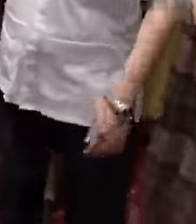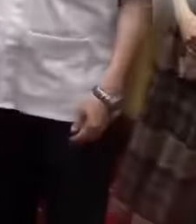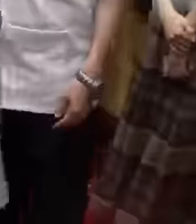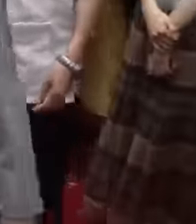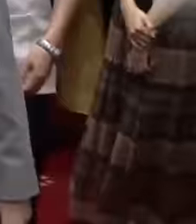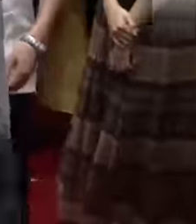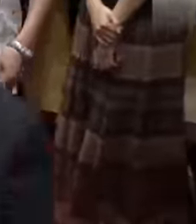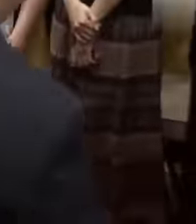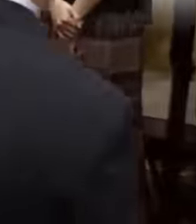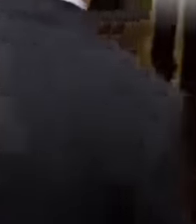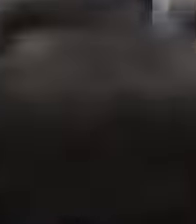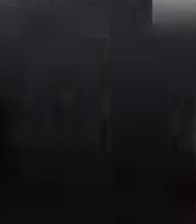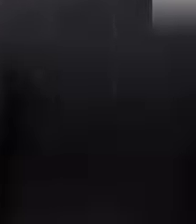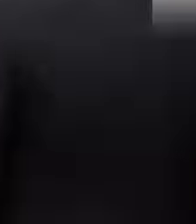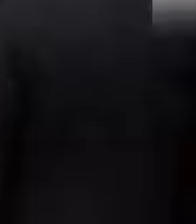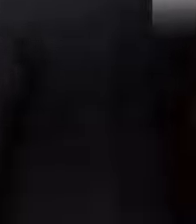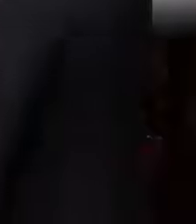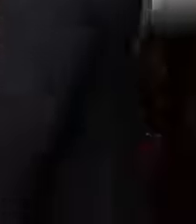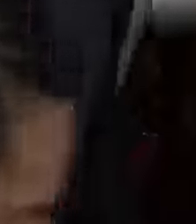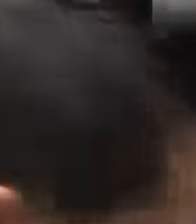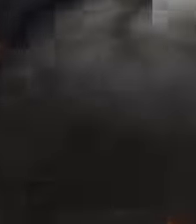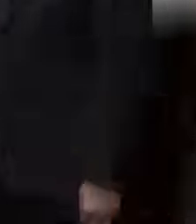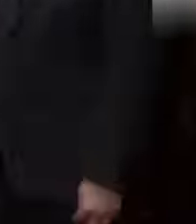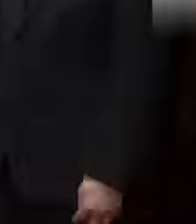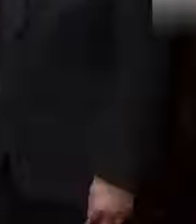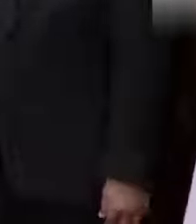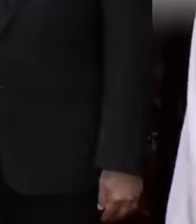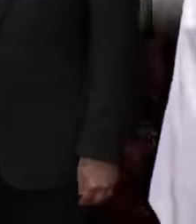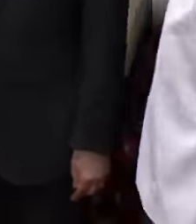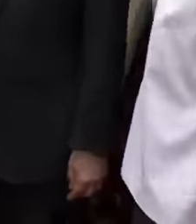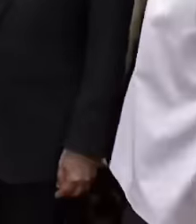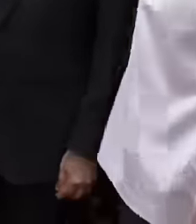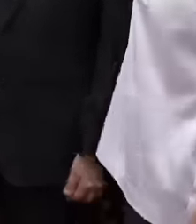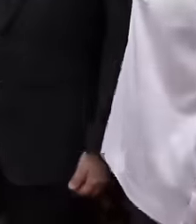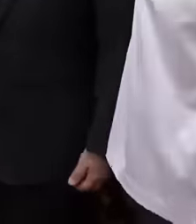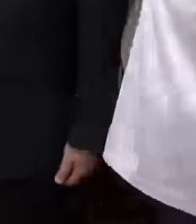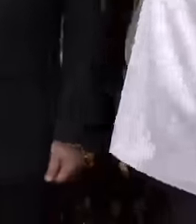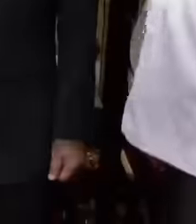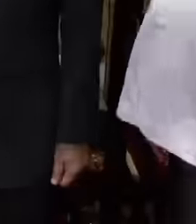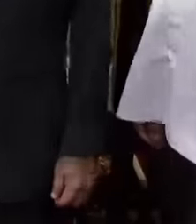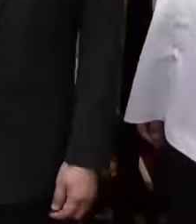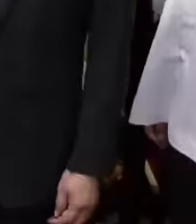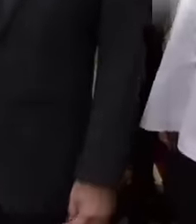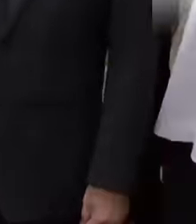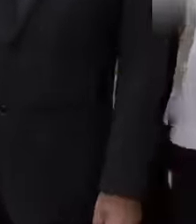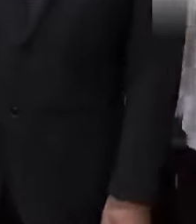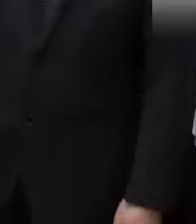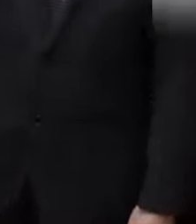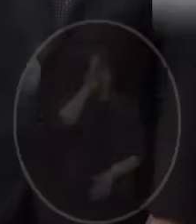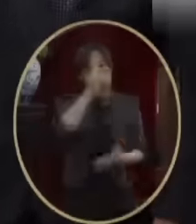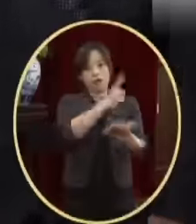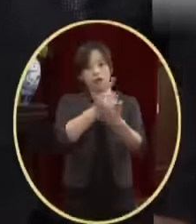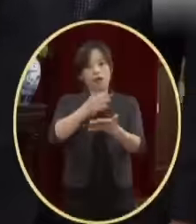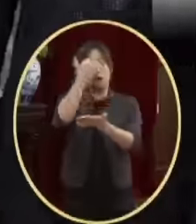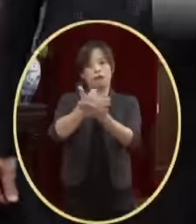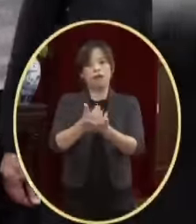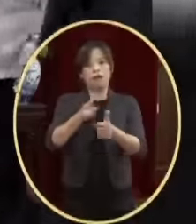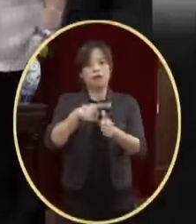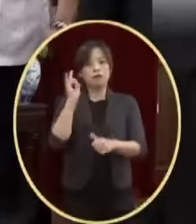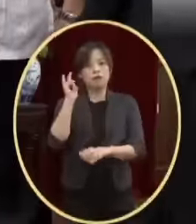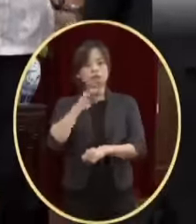吧？妈里妈里端午的那路南，哎们那伊么子？给爸爸来啊！不叫我在外叫侬去那么破了。 好，请各位贵宾请